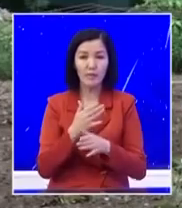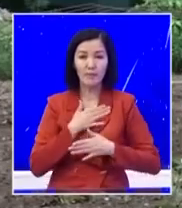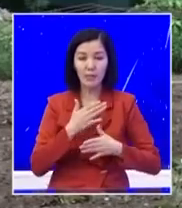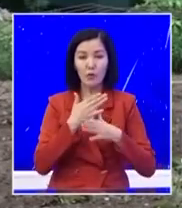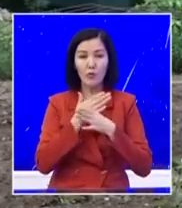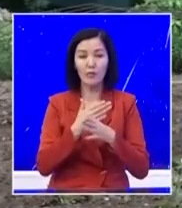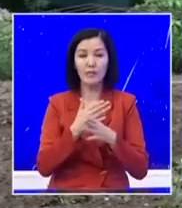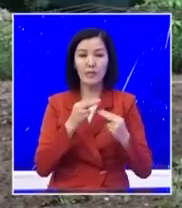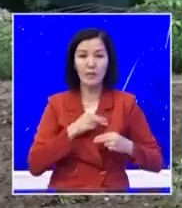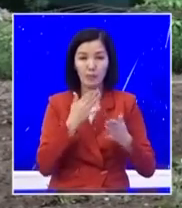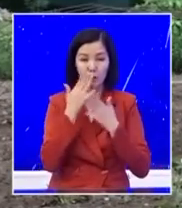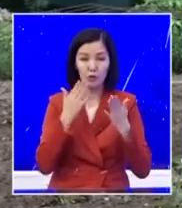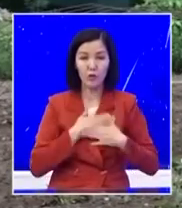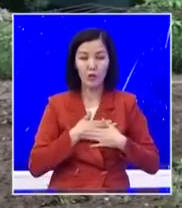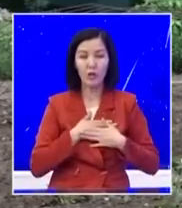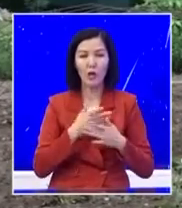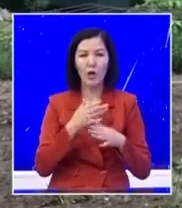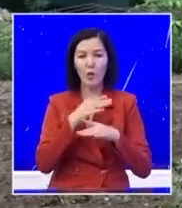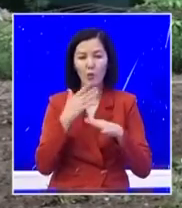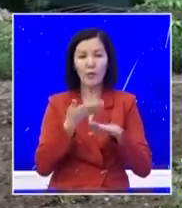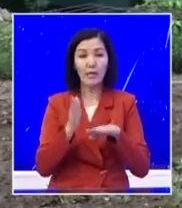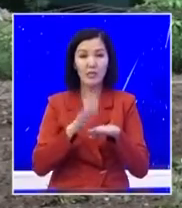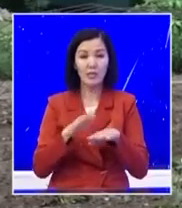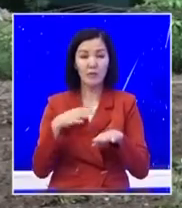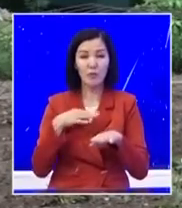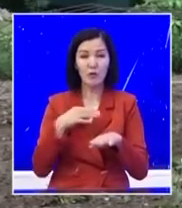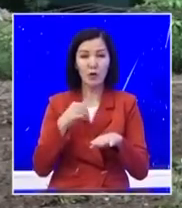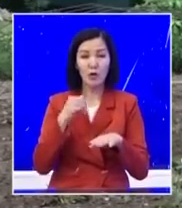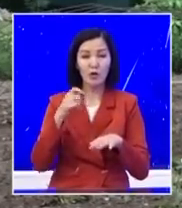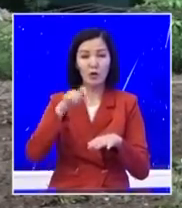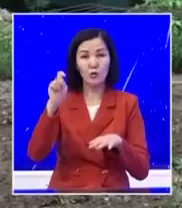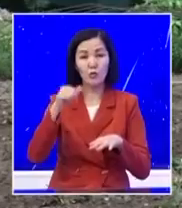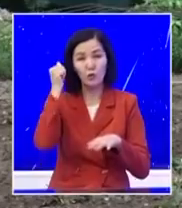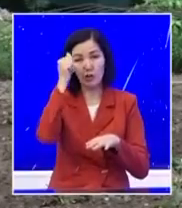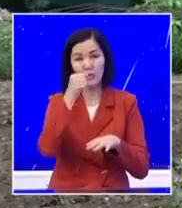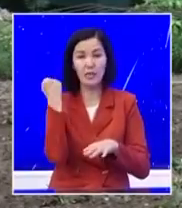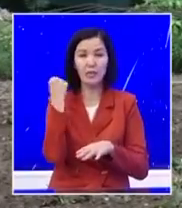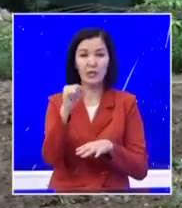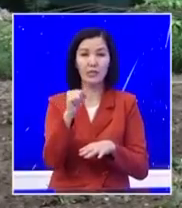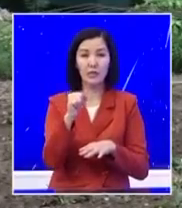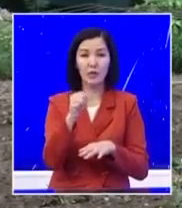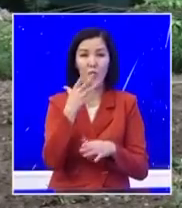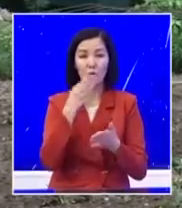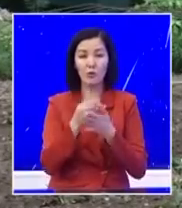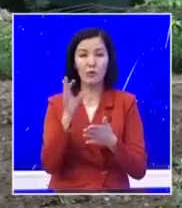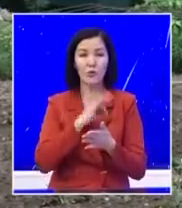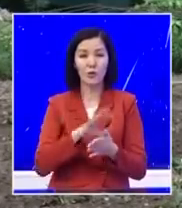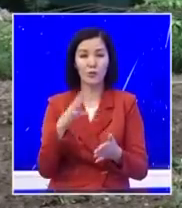Өте еңбекқор адам. Ол көп қиыншылық көрді. Соғыс жылдарын бастан өткерді. Жеңісті жақындатуға өзінің үлесін